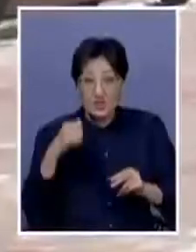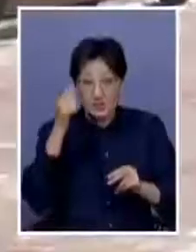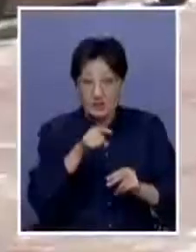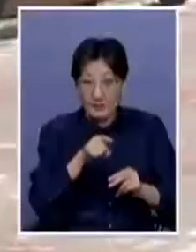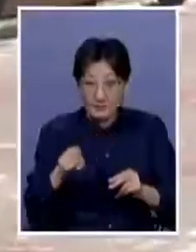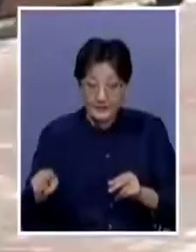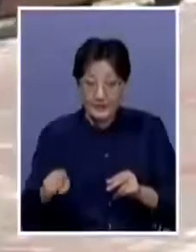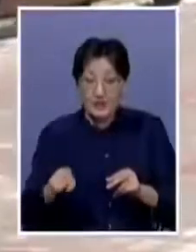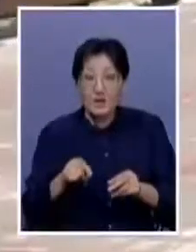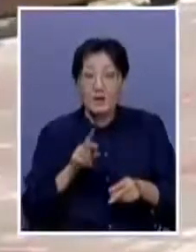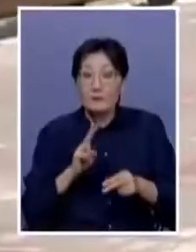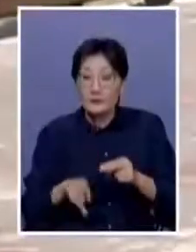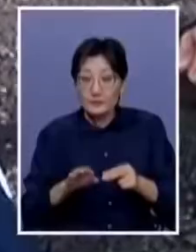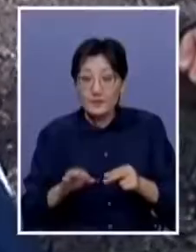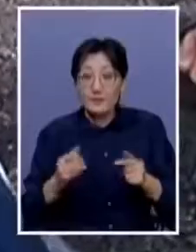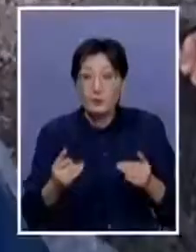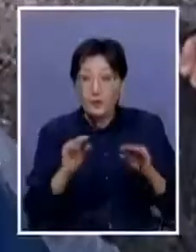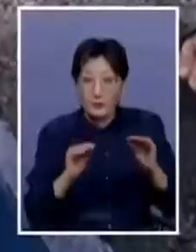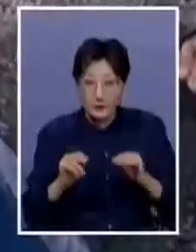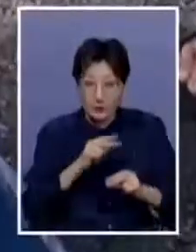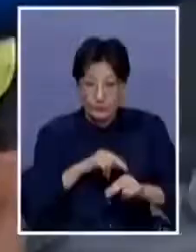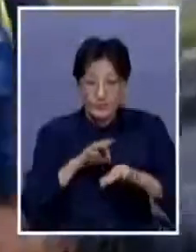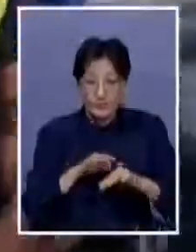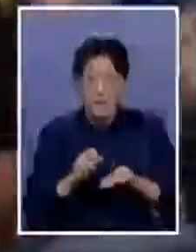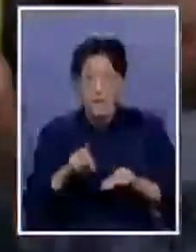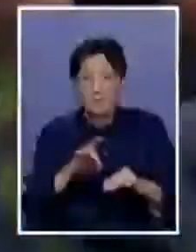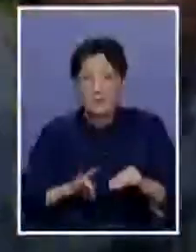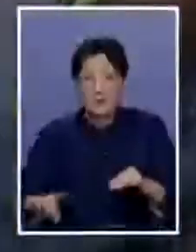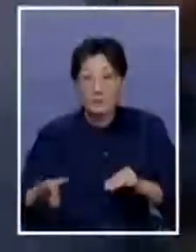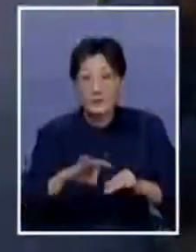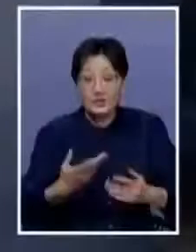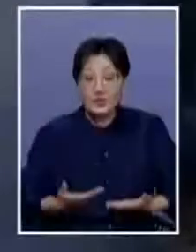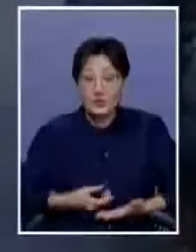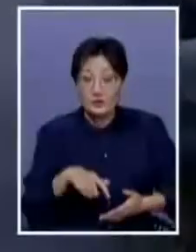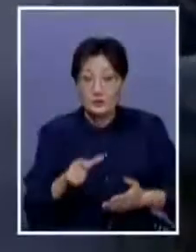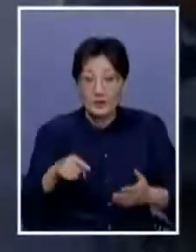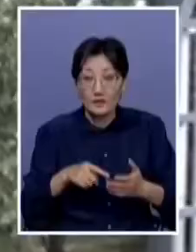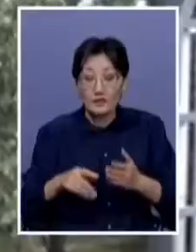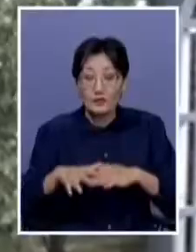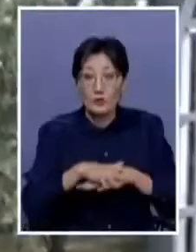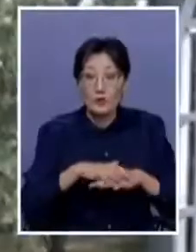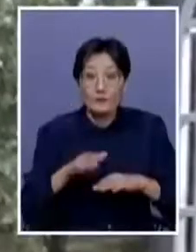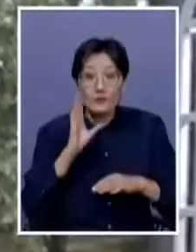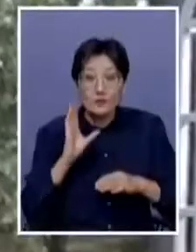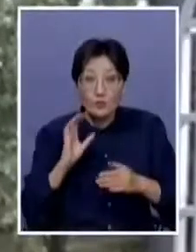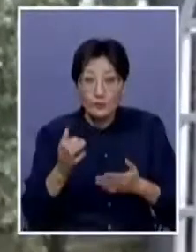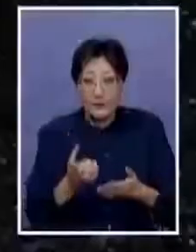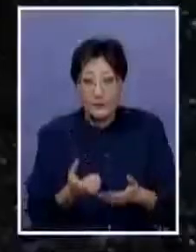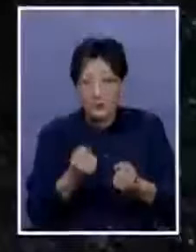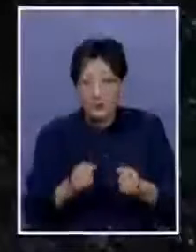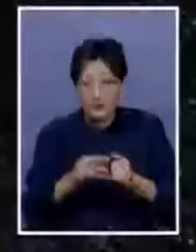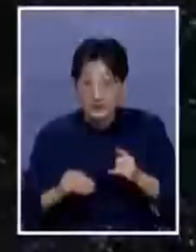міне осы абаттандыру жұмыстары бүгін өтуде. Алатау ауданының тұрғындары ғана емес, қала халқы тіршілік көзін алатын жердің